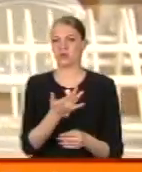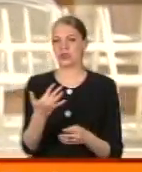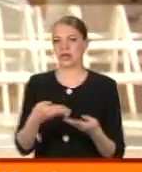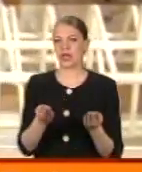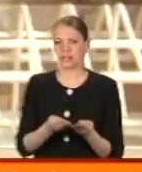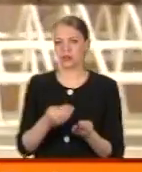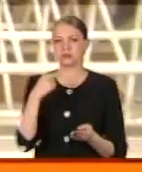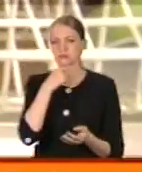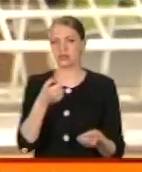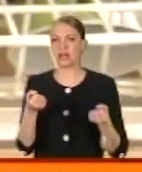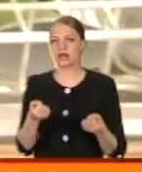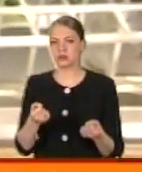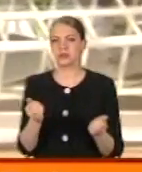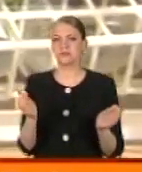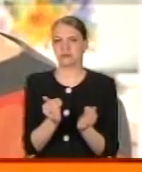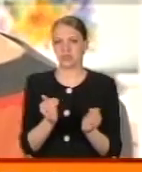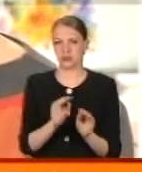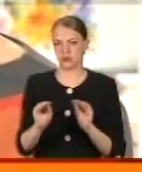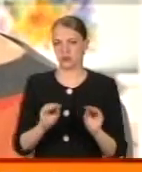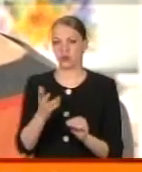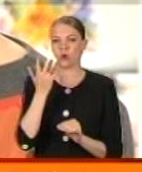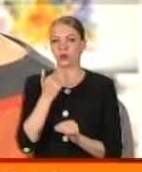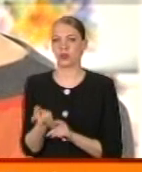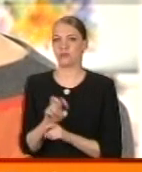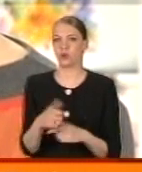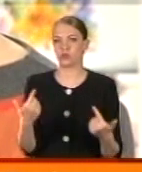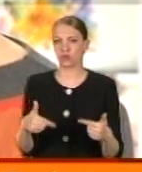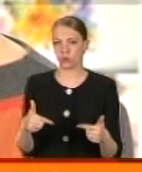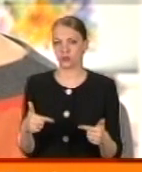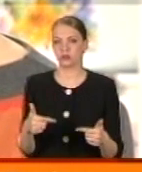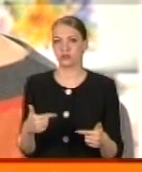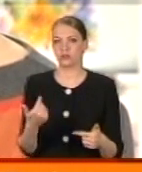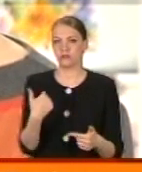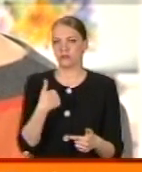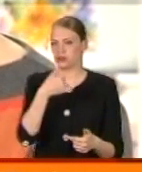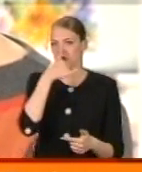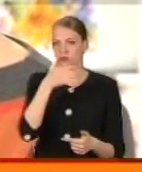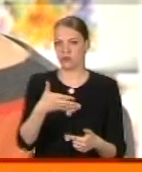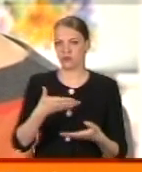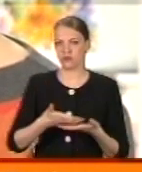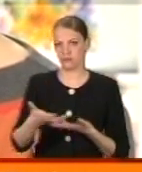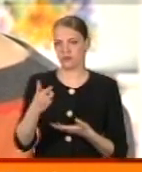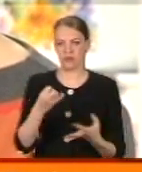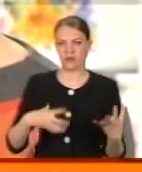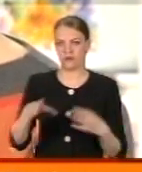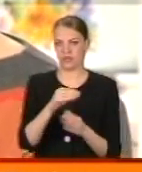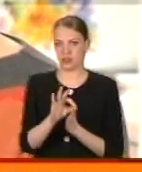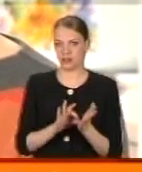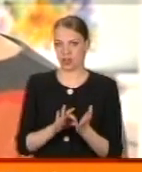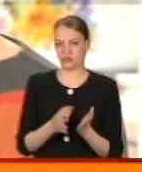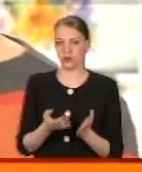тарілок, каструль, мінімум столового приладдя. Коли навіть приходять гості, ну, ми не завжди можемо накрити на всіх